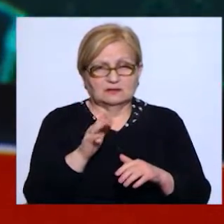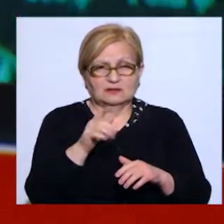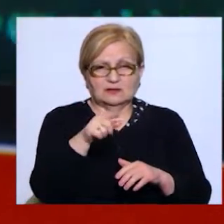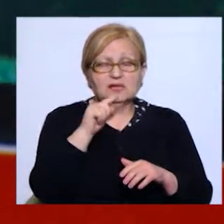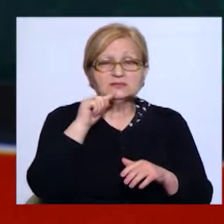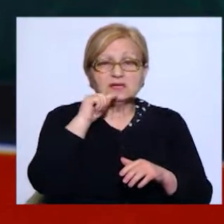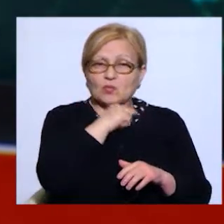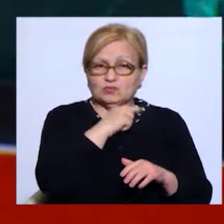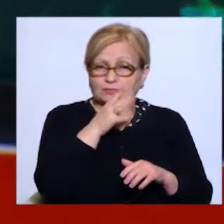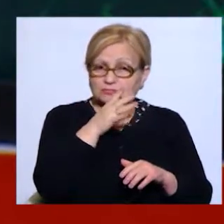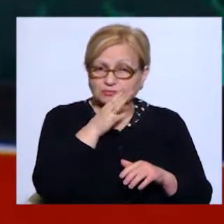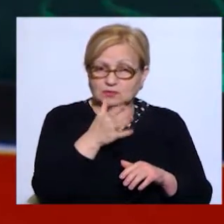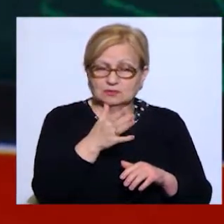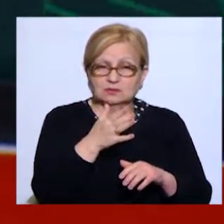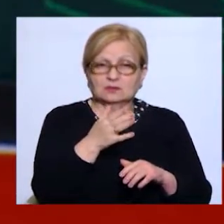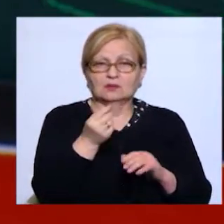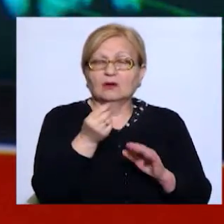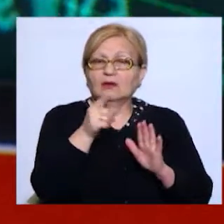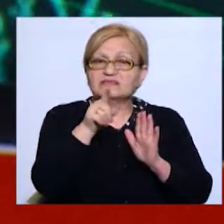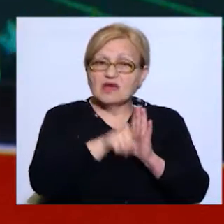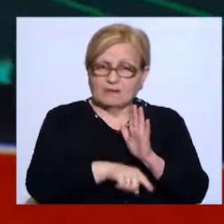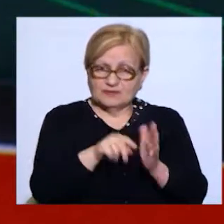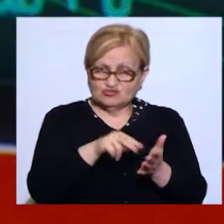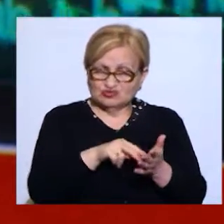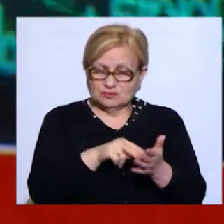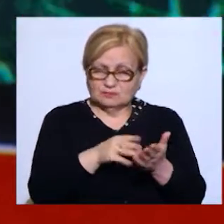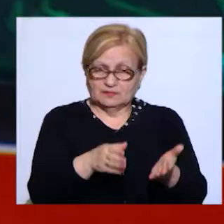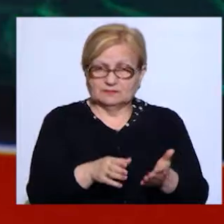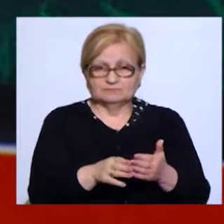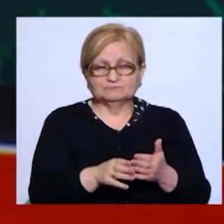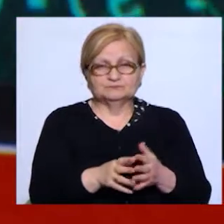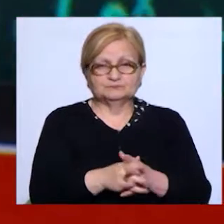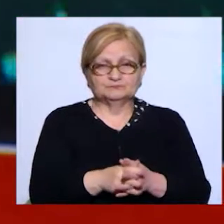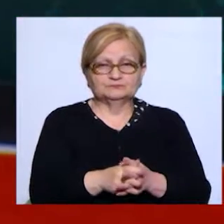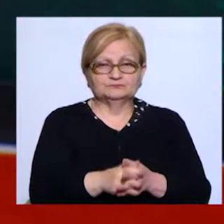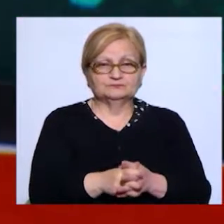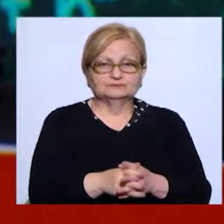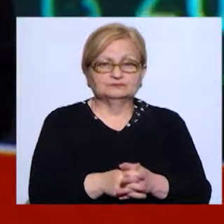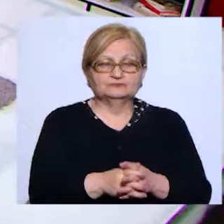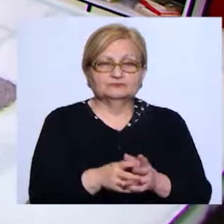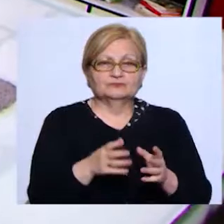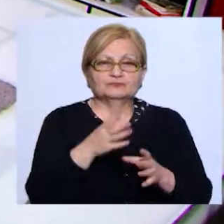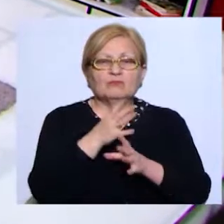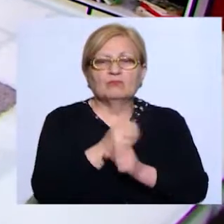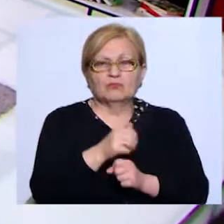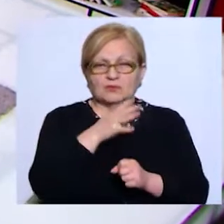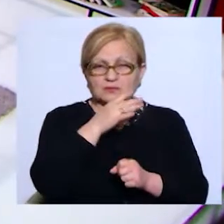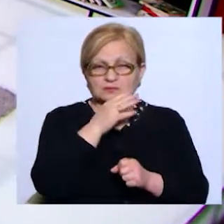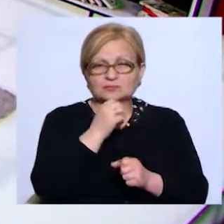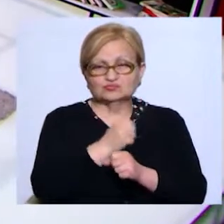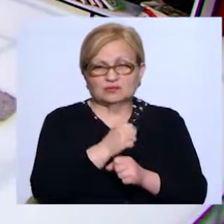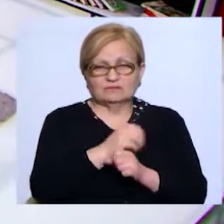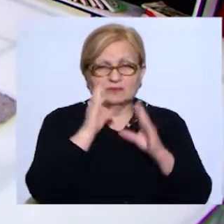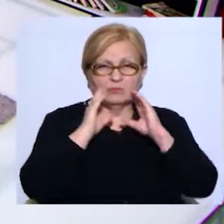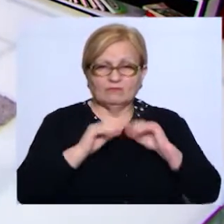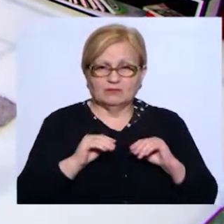ეკონომია არის, უფრო იაფი და იაფი დასაორგანიზებლად ესია და უფრო მოკლე დროში ვაკეთებ. თუმცა ეს არ